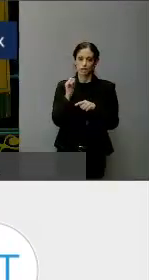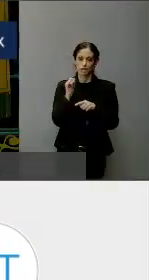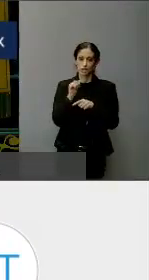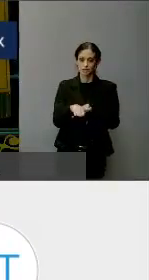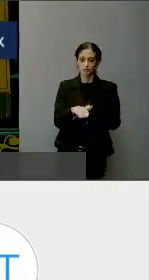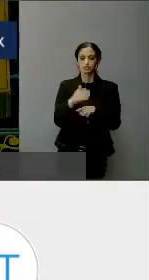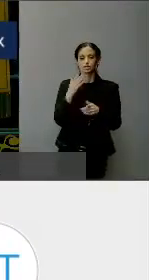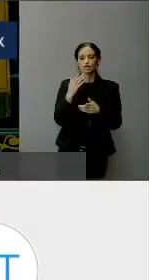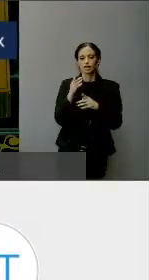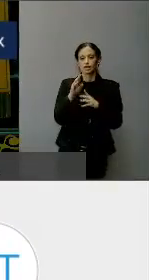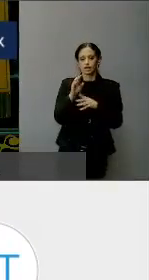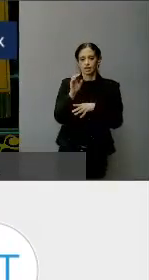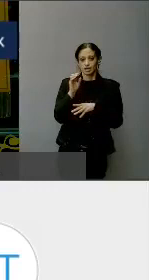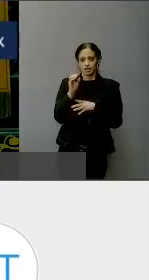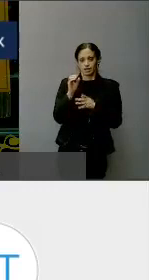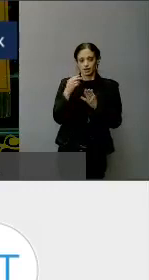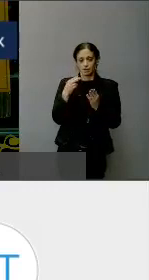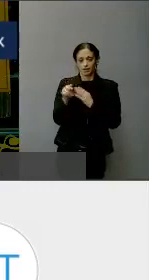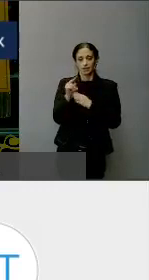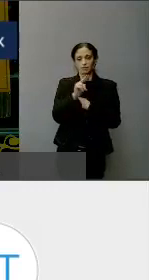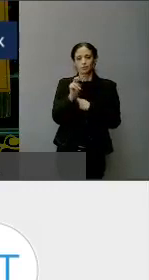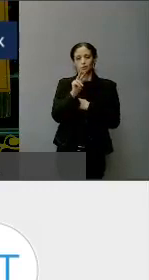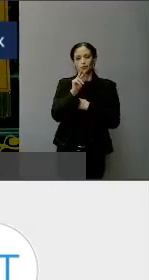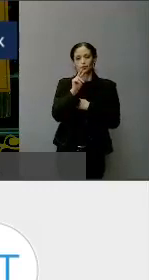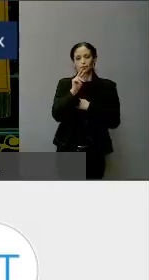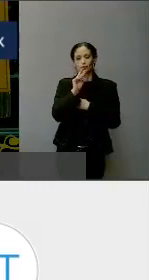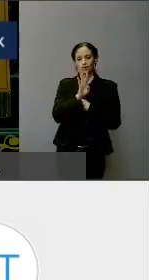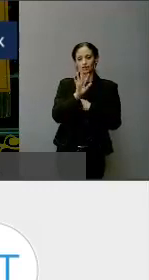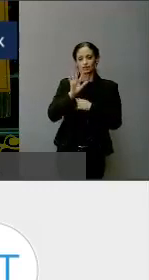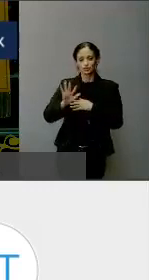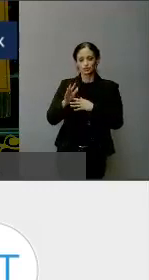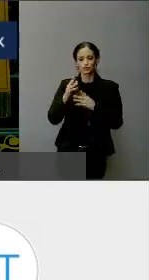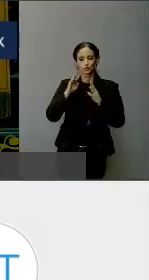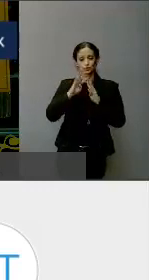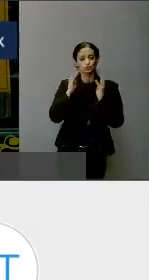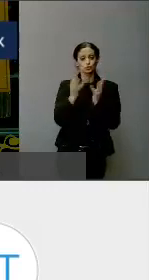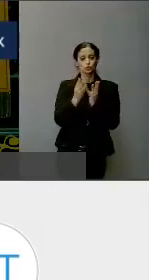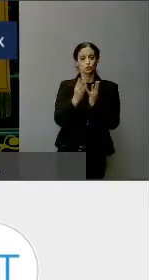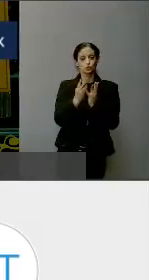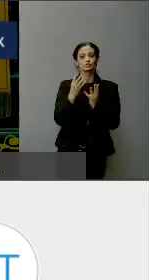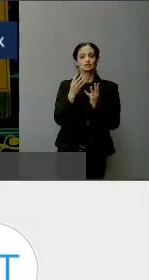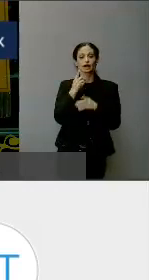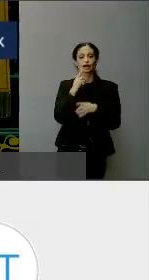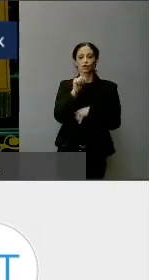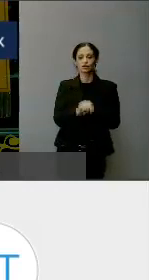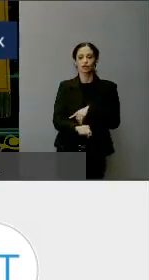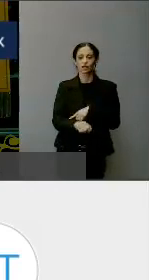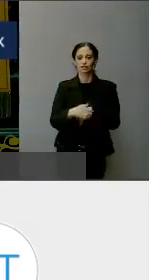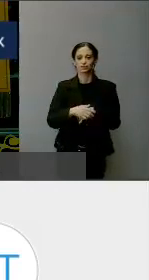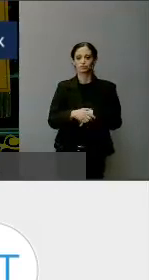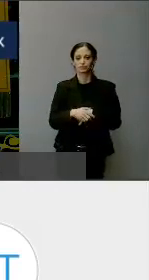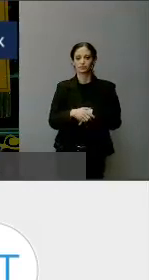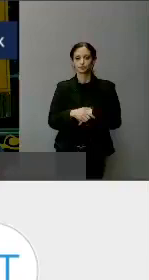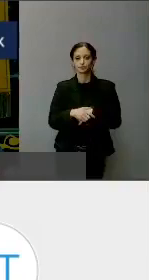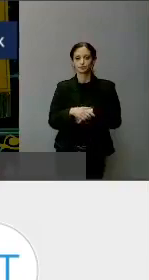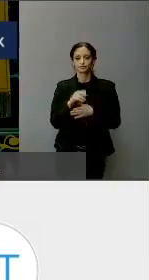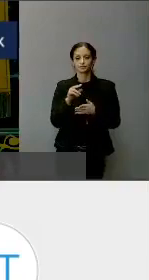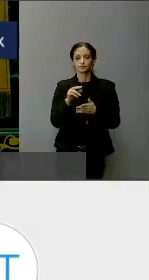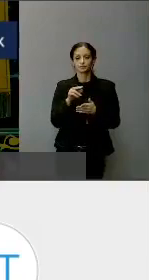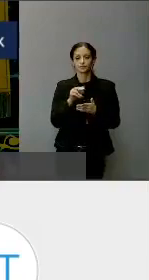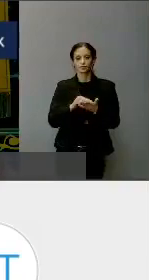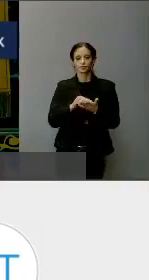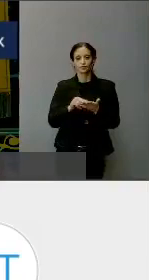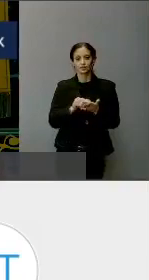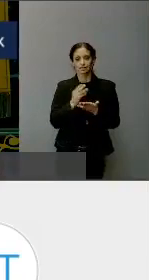emendamento il numero 2 45 parere della giunta è contrario viene posto in